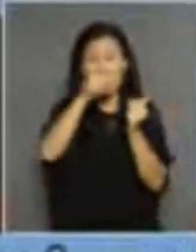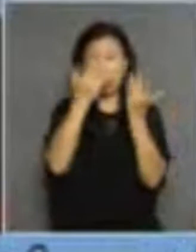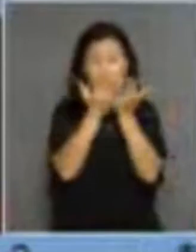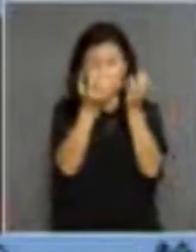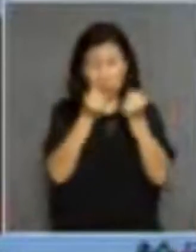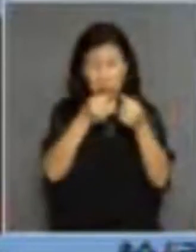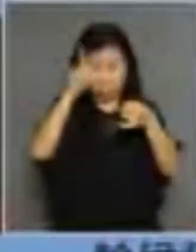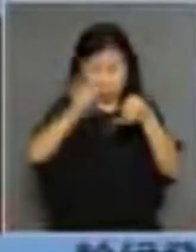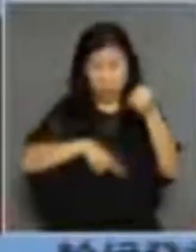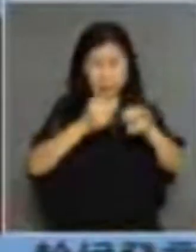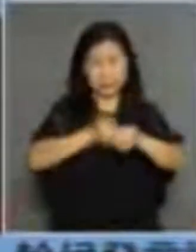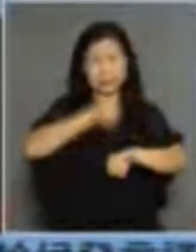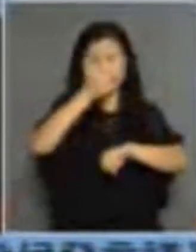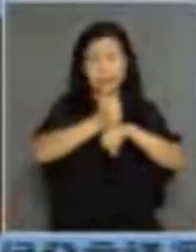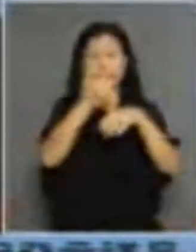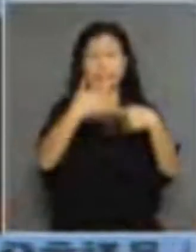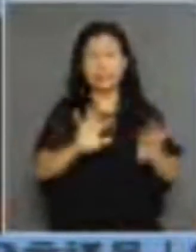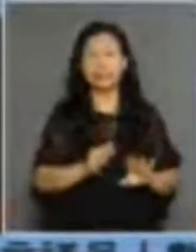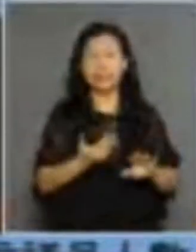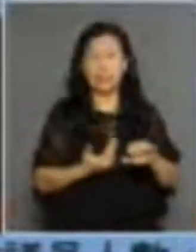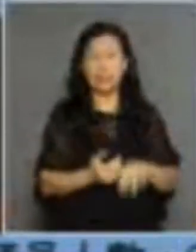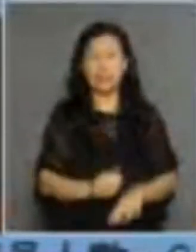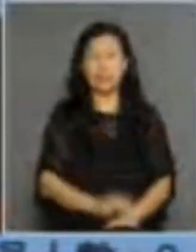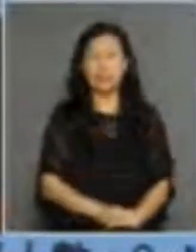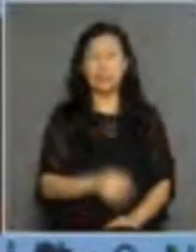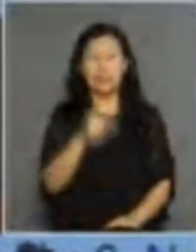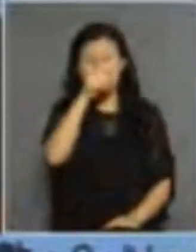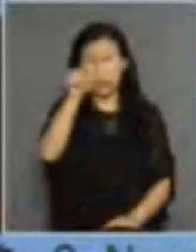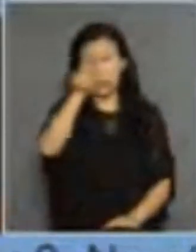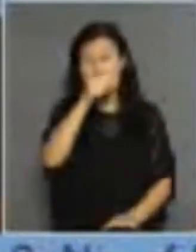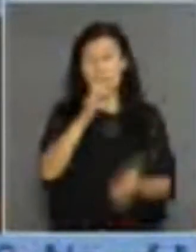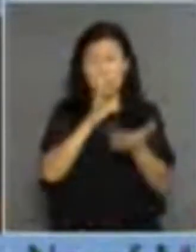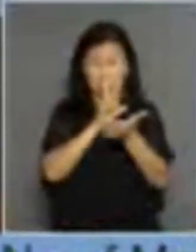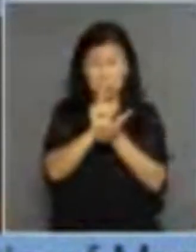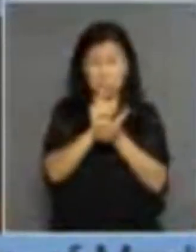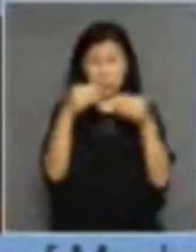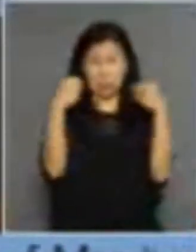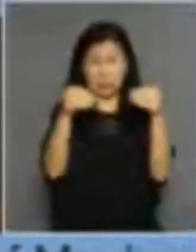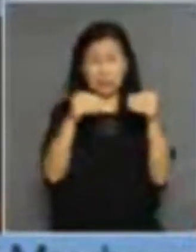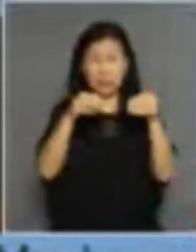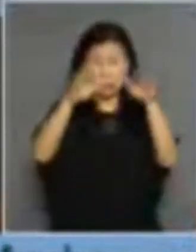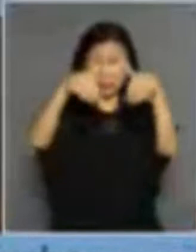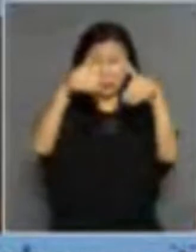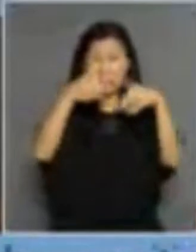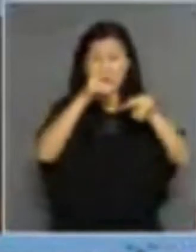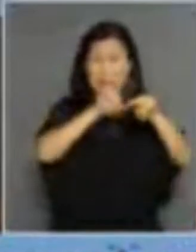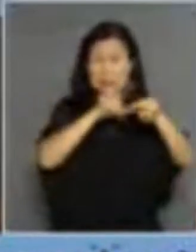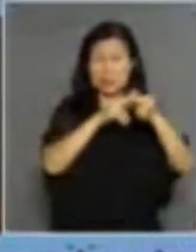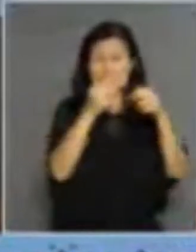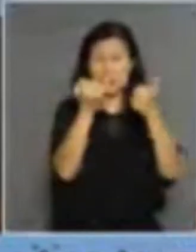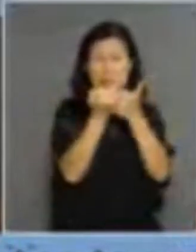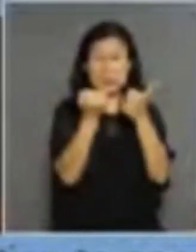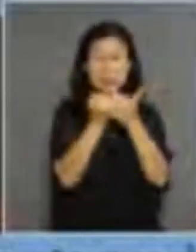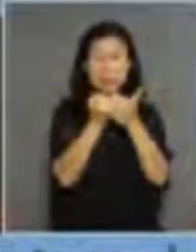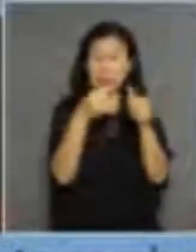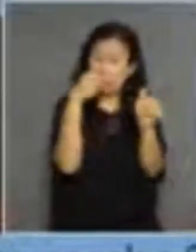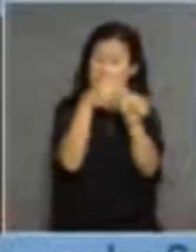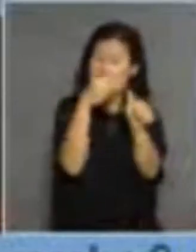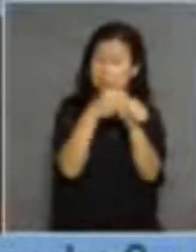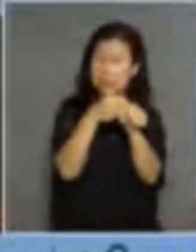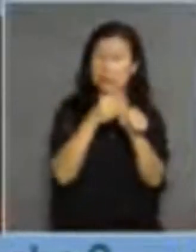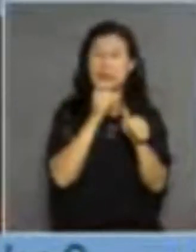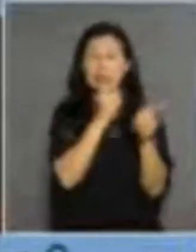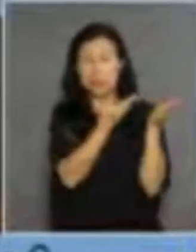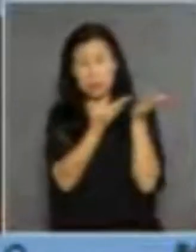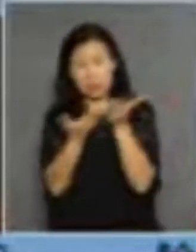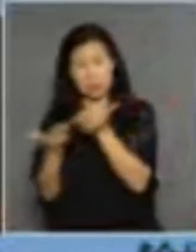哋即係大專我哋嘅大專教育猛咁收呢個大陸學生，唔係作育英才，唔係歡迎